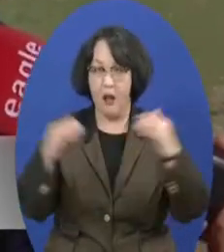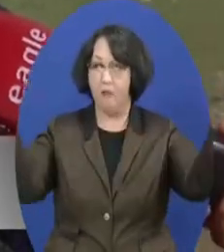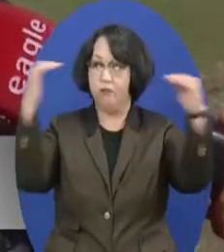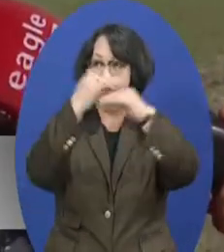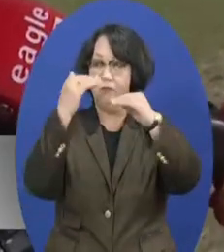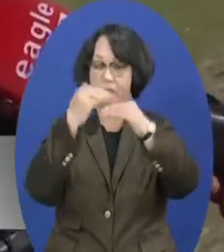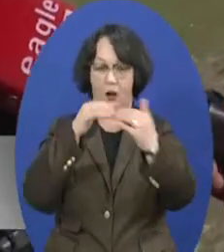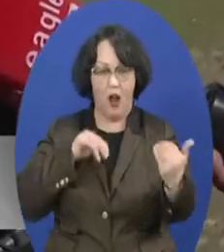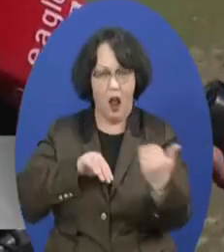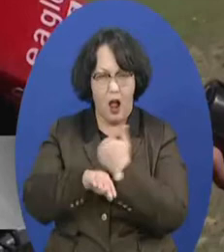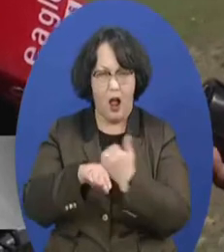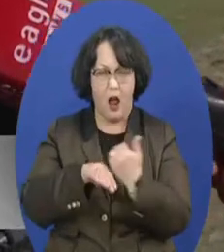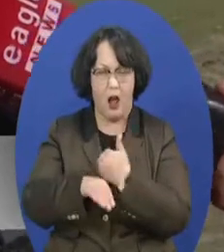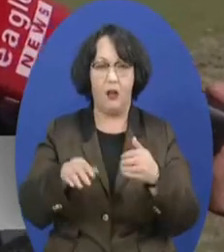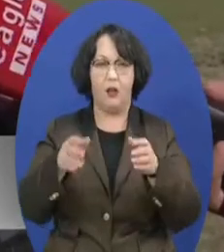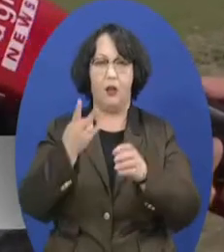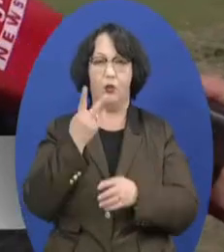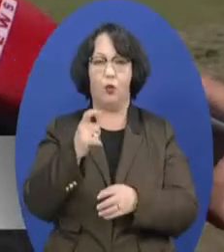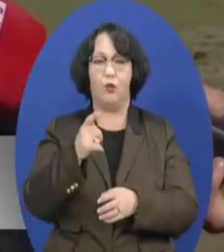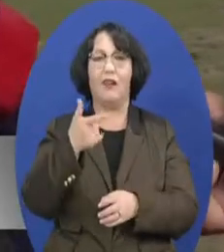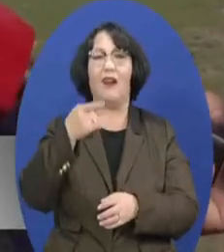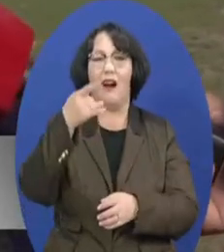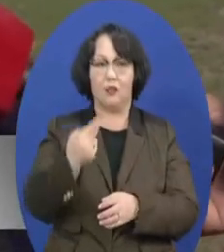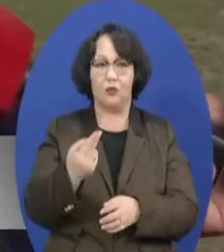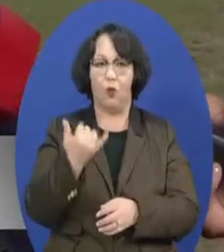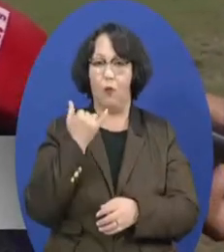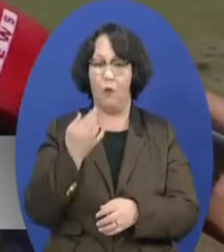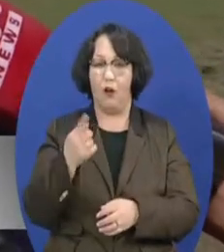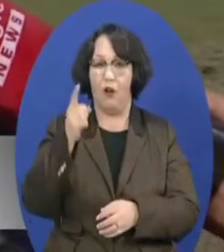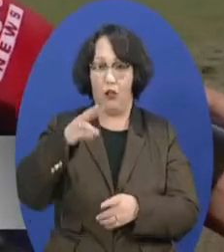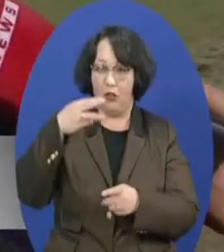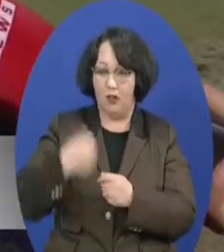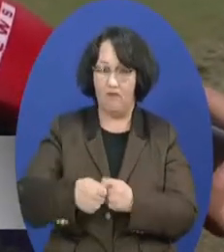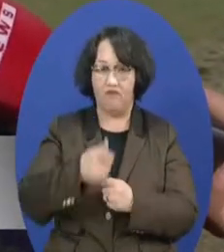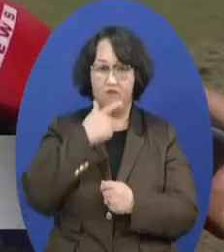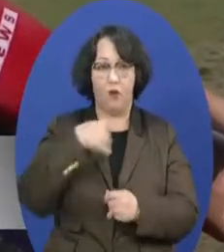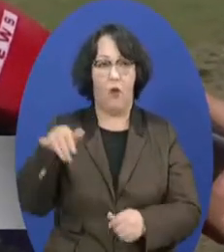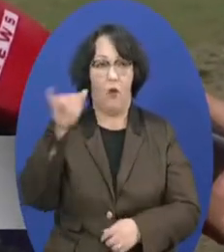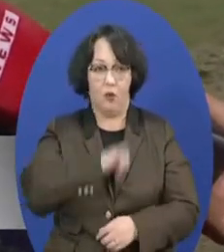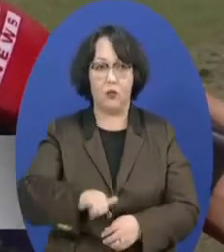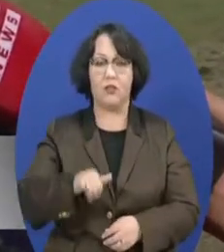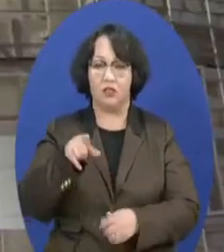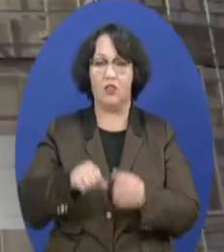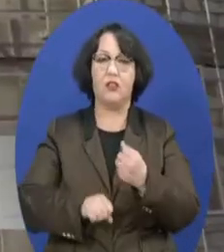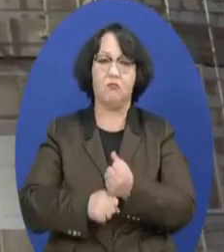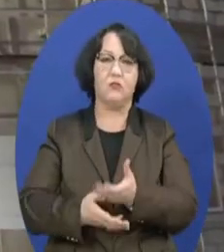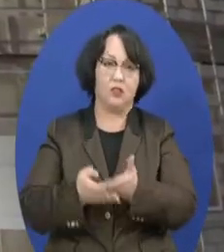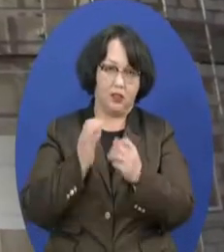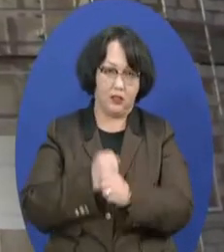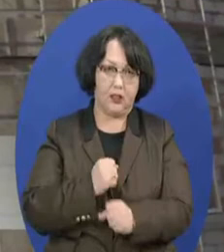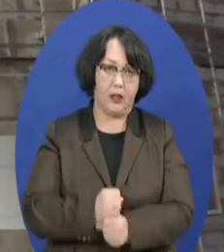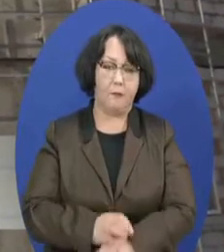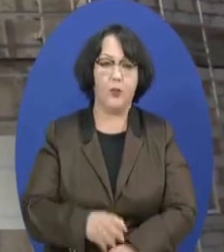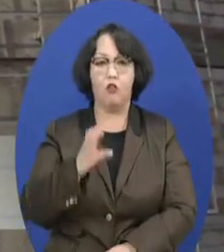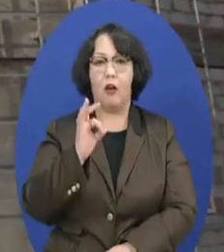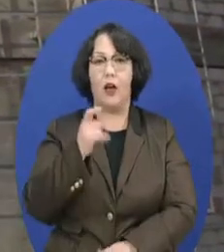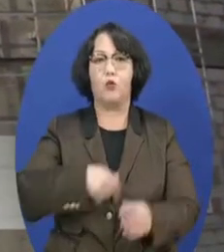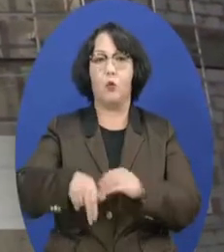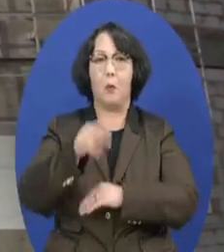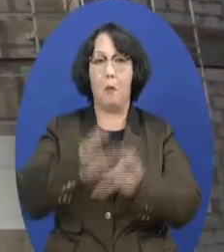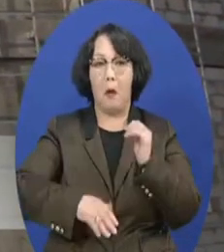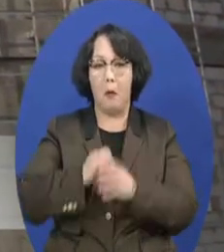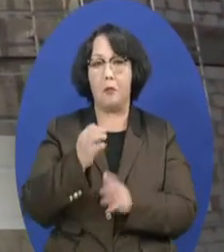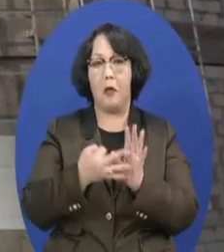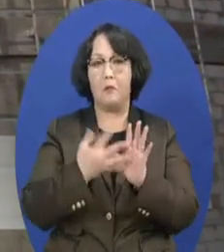шаардлагатай. За энийг нийслэлийн төсөв бас даахгүй нь ойлгомжтой. Тийм учраас улсын төсөв дээр ирэх жил тавихаар шийдвэрлэлд явж байна. Сонгон хайрхан дүүрэгт баригдаж